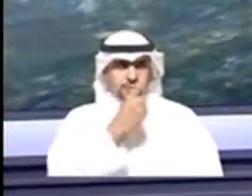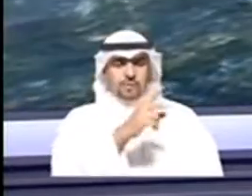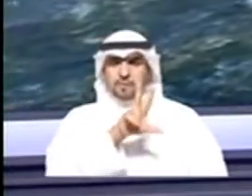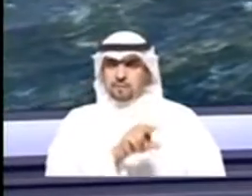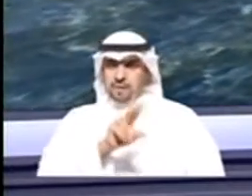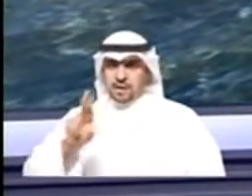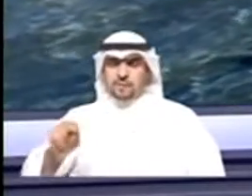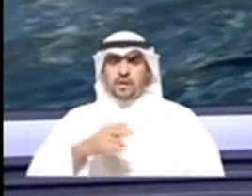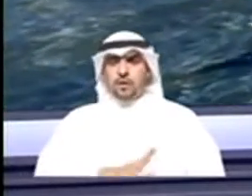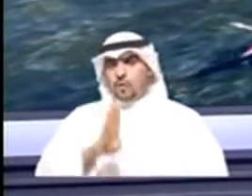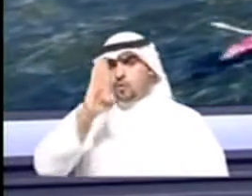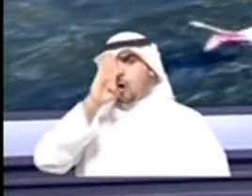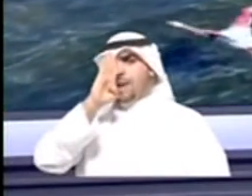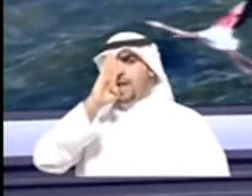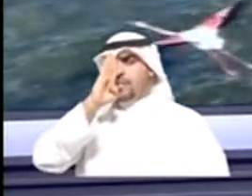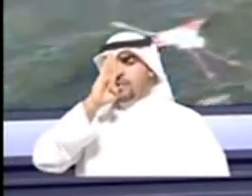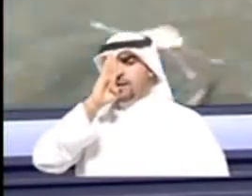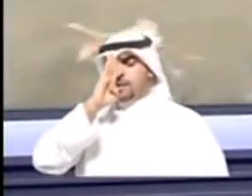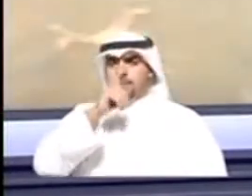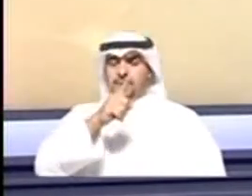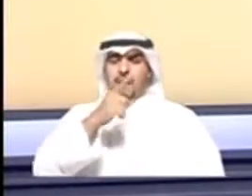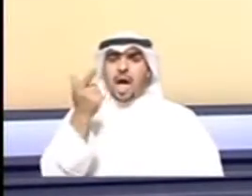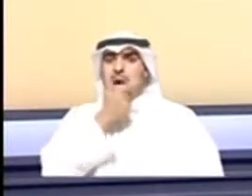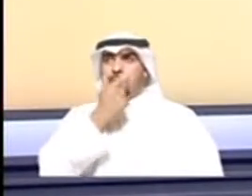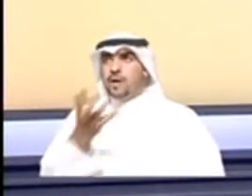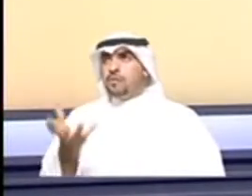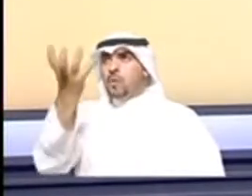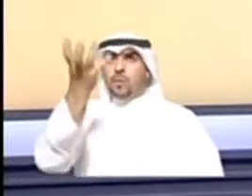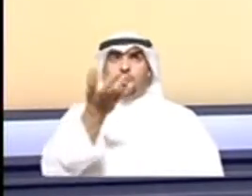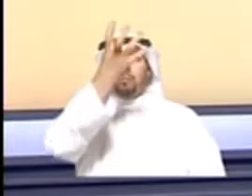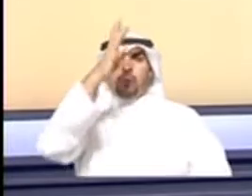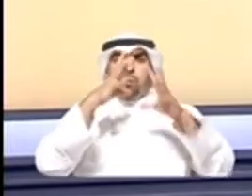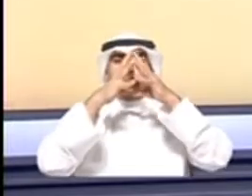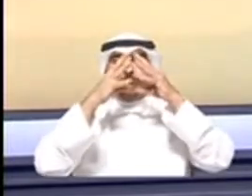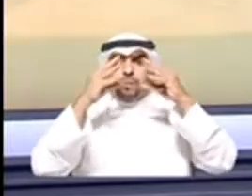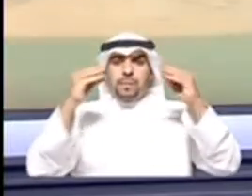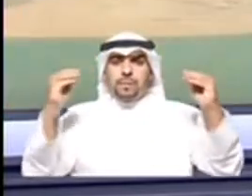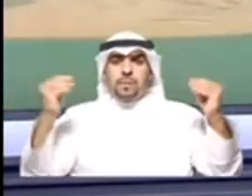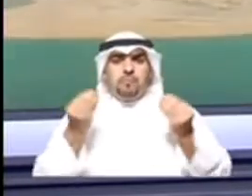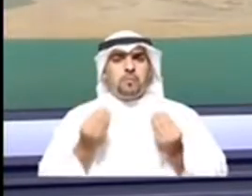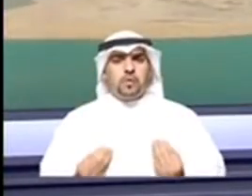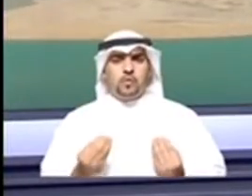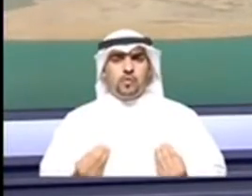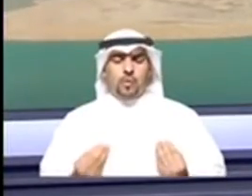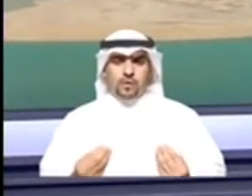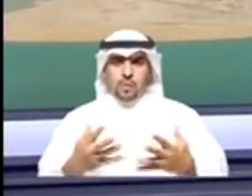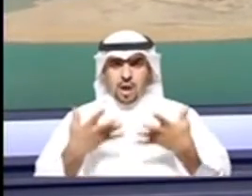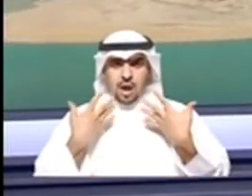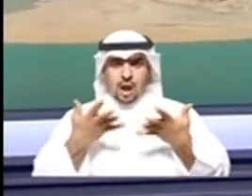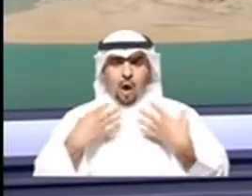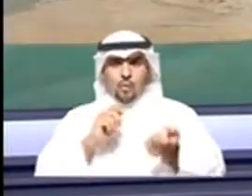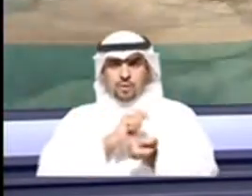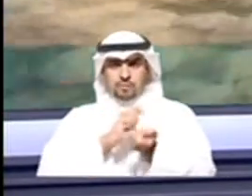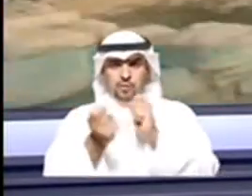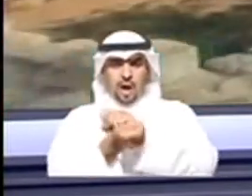في يوم الأثنين، لكن راح تبدي تقل السحب تدريجيا مع استمرار رياح متقلبة الاتجاه إلى شمالية